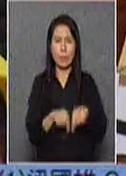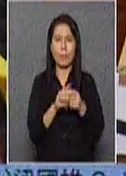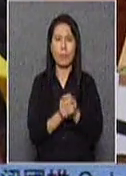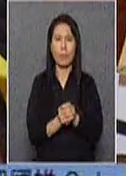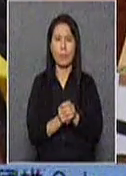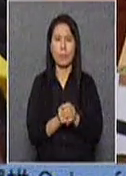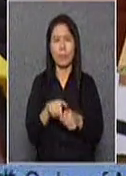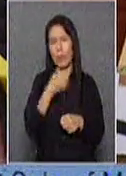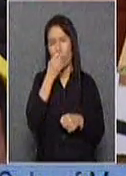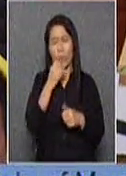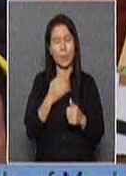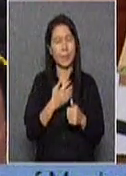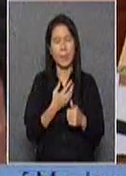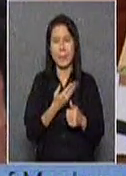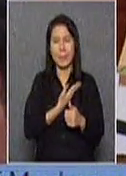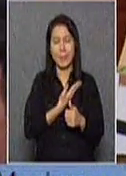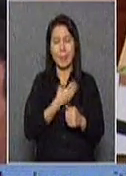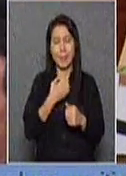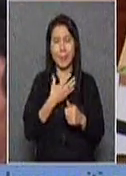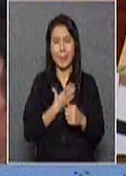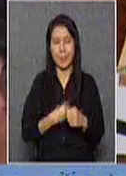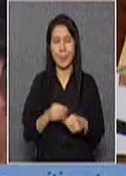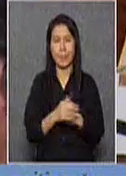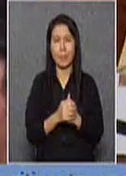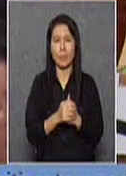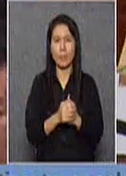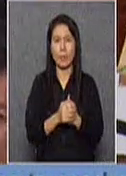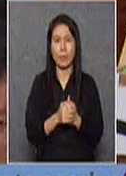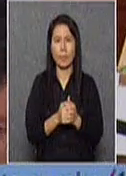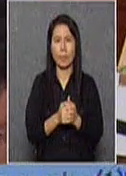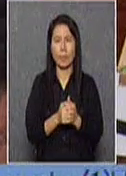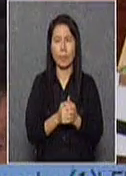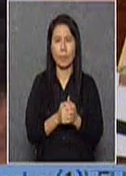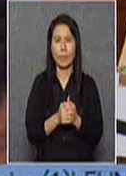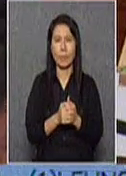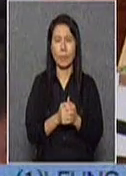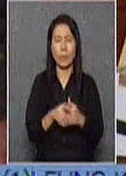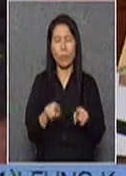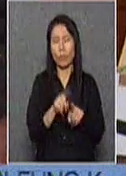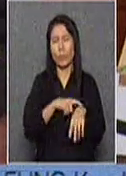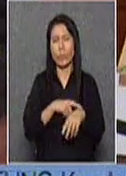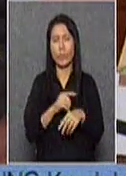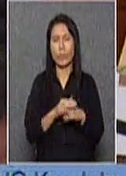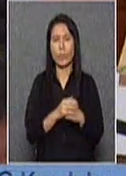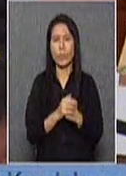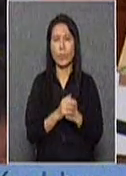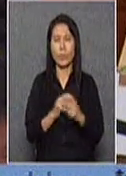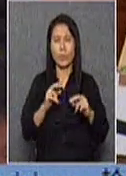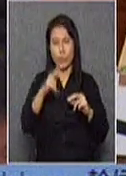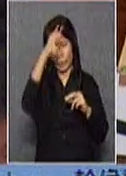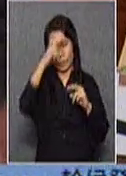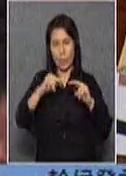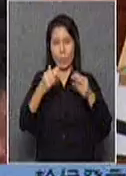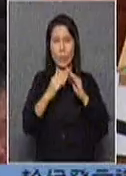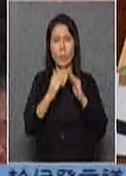香港一個嘅災難。同時咧，好多人唔係好呢個嘅注重咧，呢個嘅發展局其